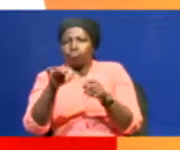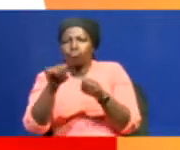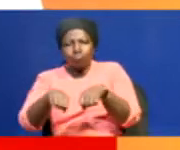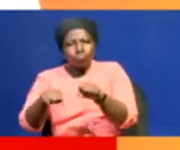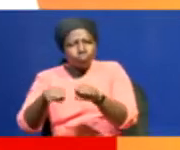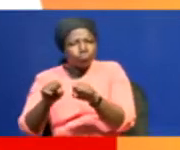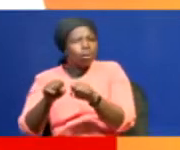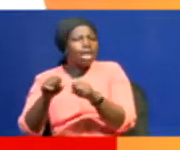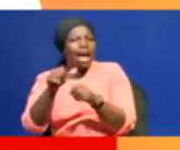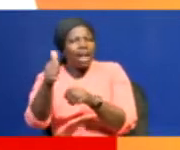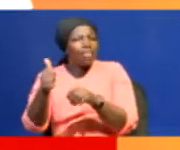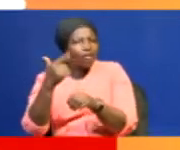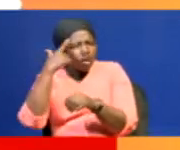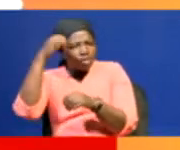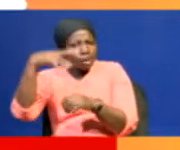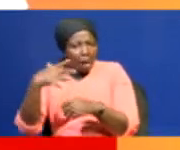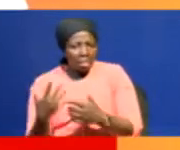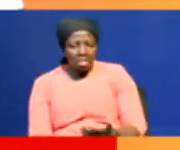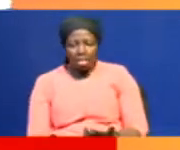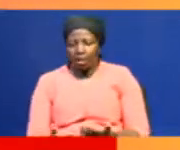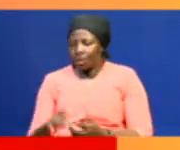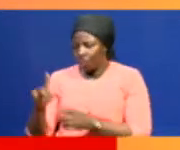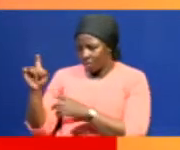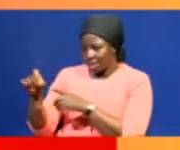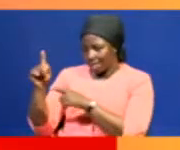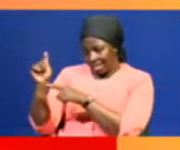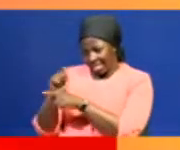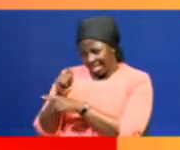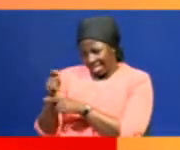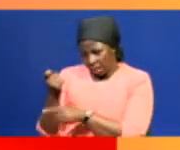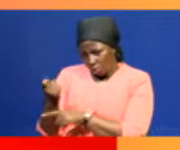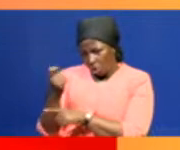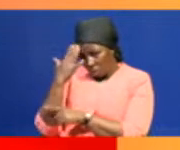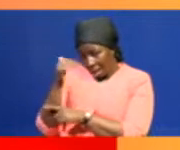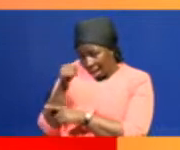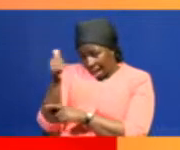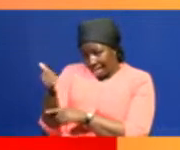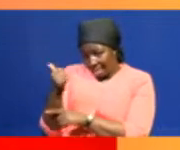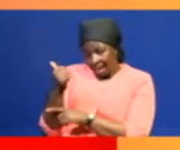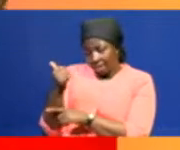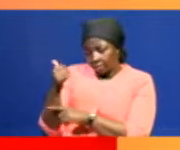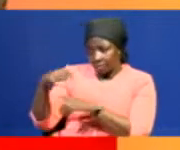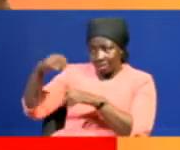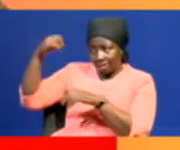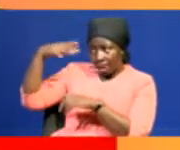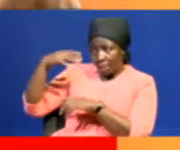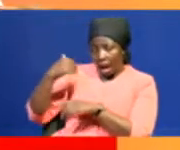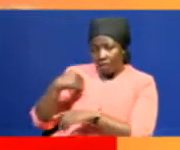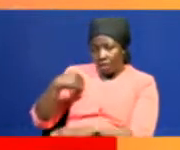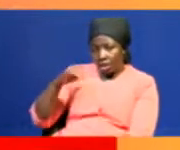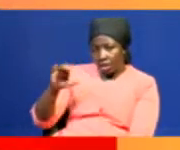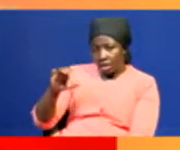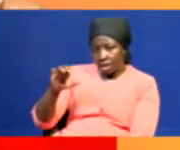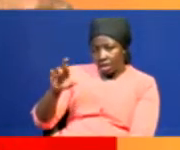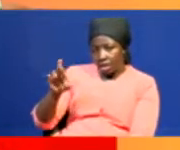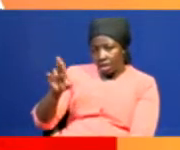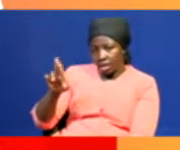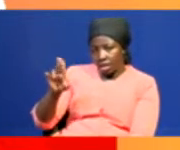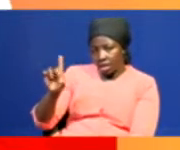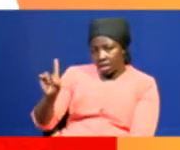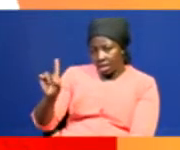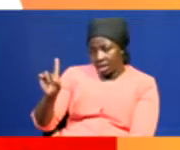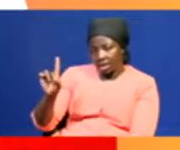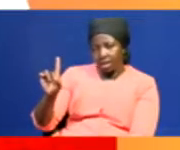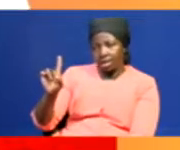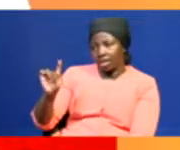utatakikana kufunzwa kidogo kwa maana hii ya umeme haina clutch. Kuna kitu tunaitwa clutch, unashika unabadilisha gear. Hii ni